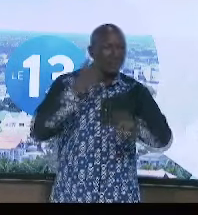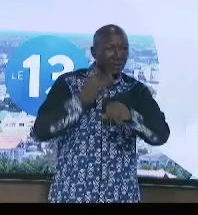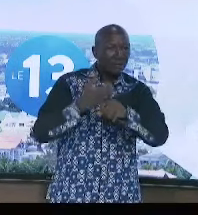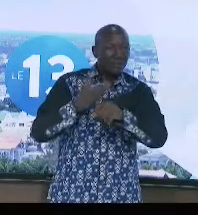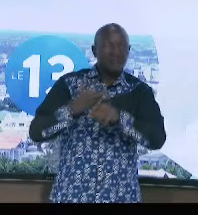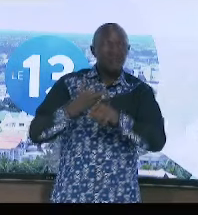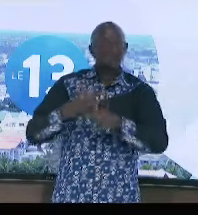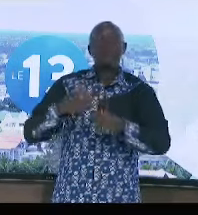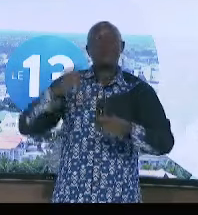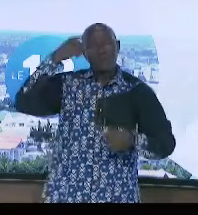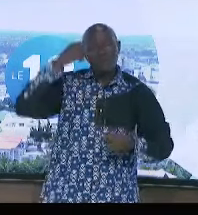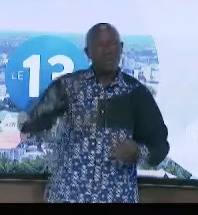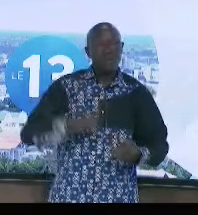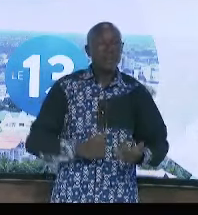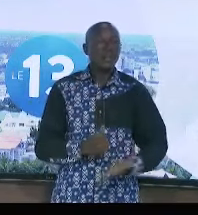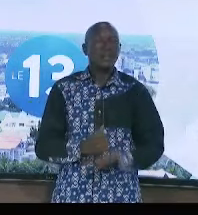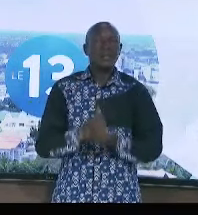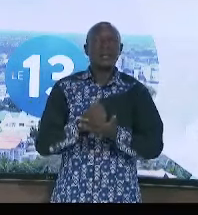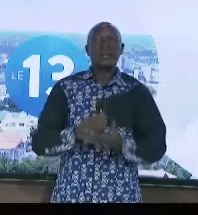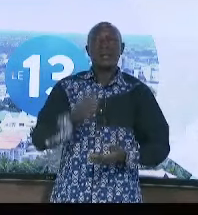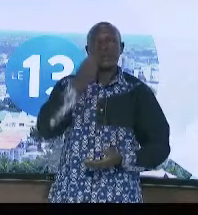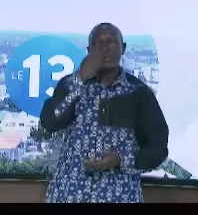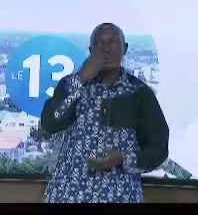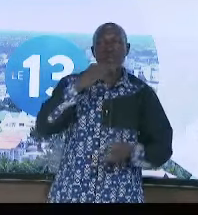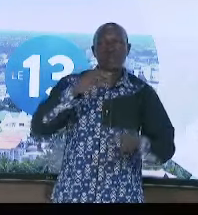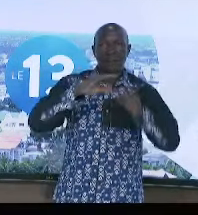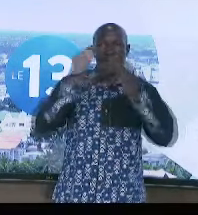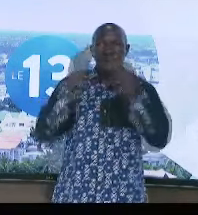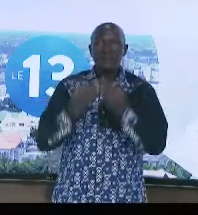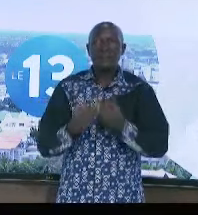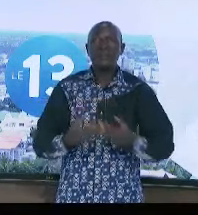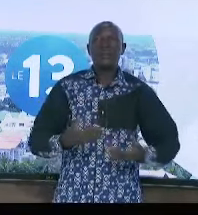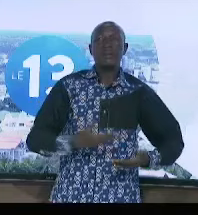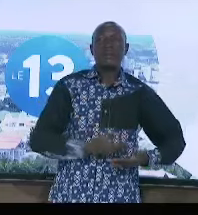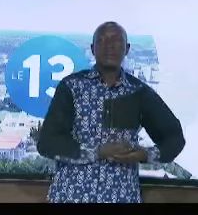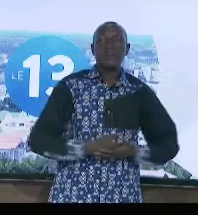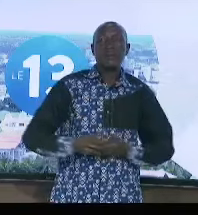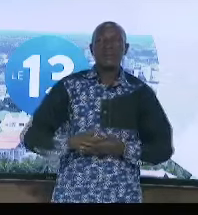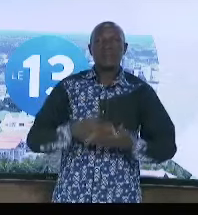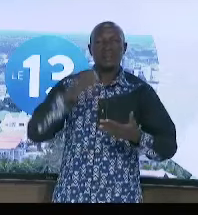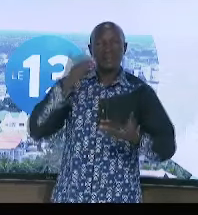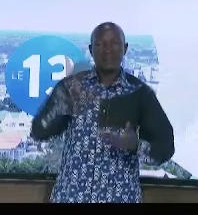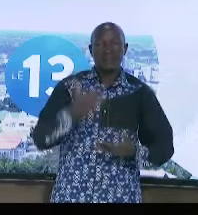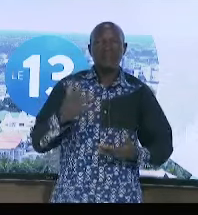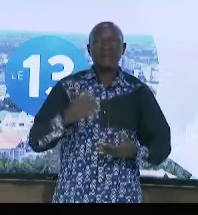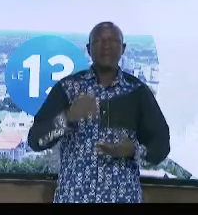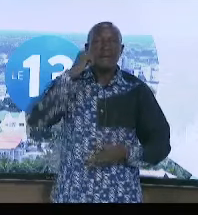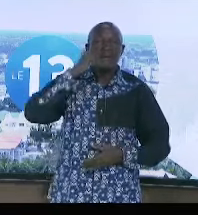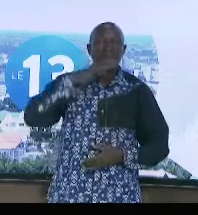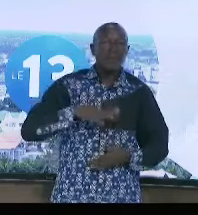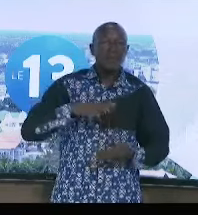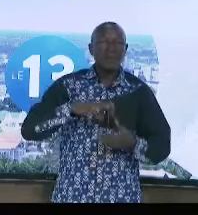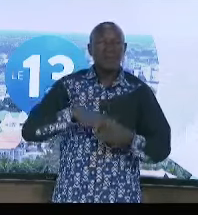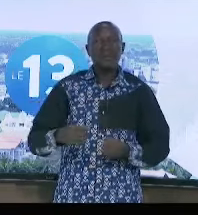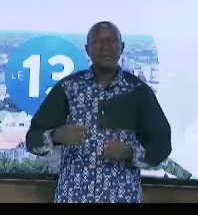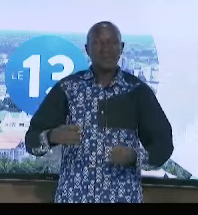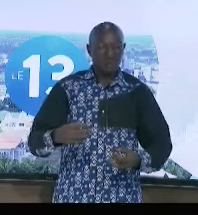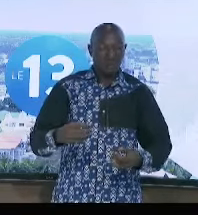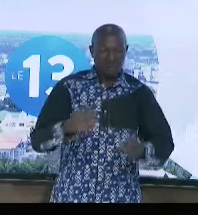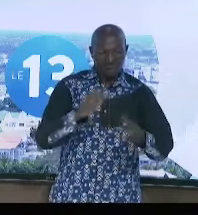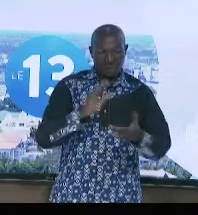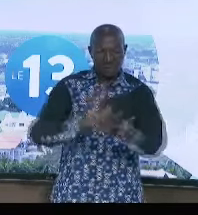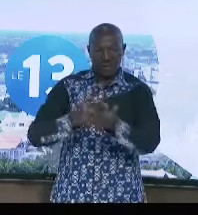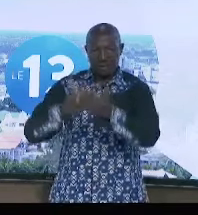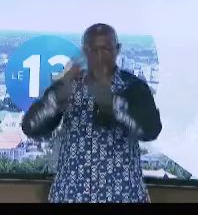famille, ses 3 enfants, sa nièce et le bébé de celle-ci. Femme de ménage dans un hôtel de la capitale,